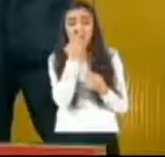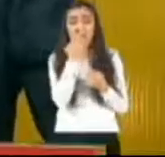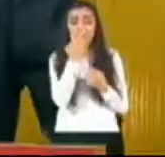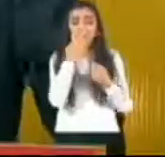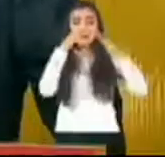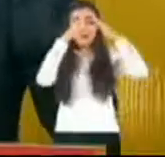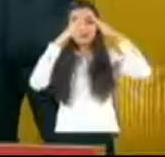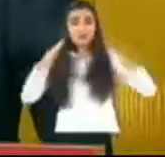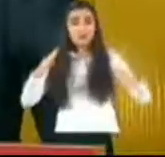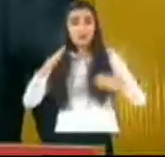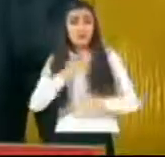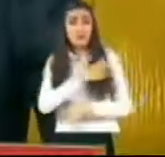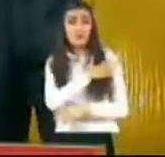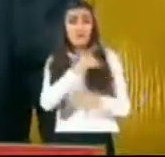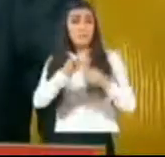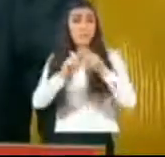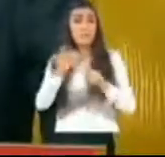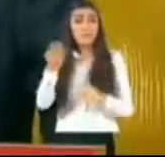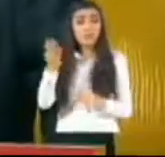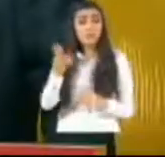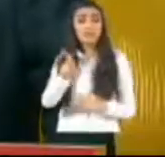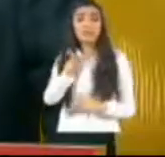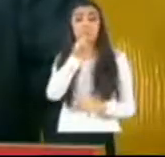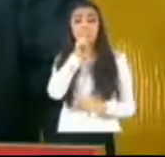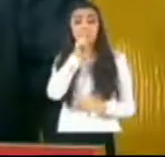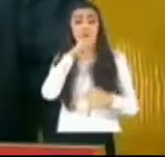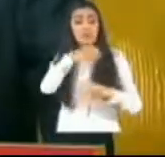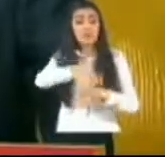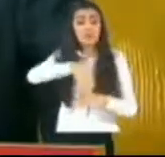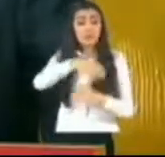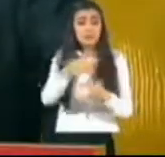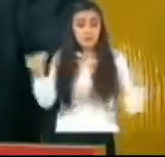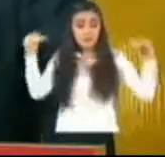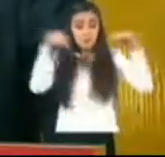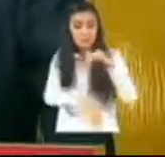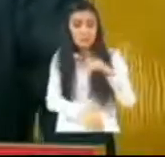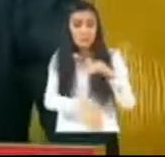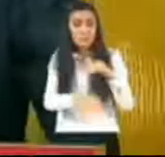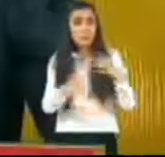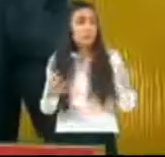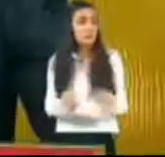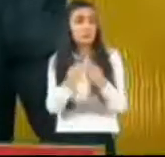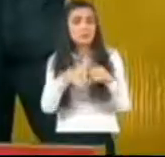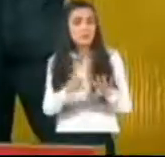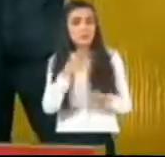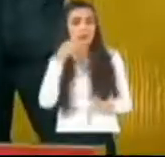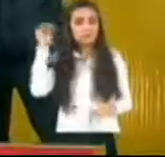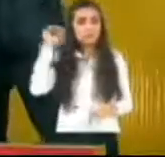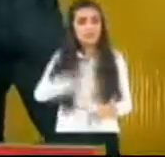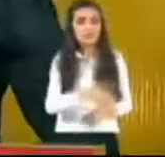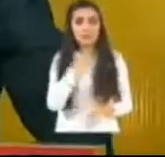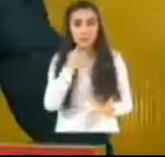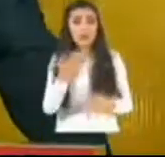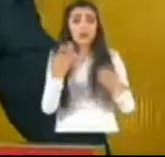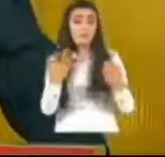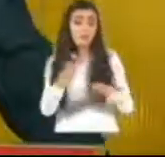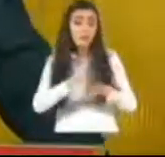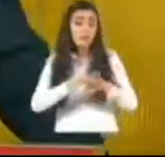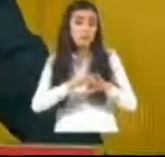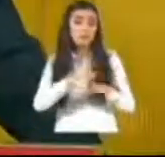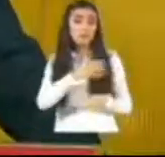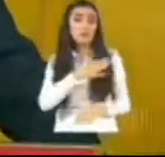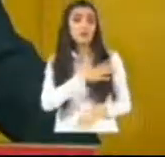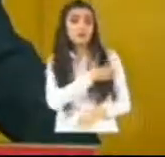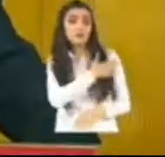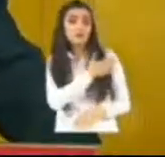gören Cumhuriyet Halk Partisi sonunda kazdığı kuyuya düşmekten kurtulamamıştır. Elbette Cumhuriyet